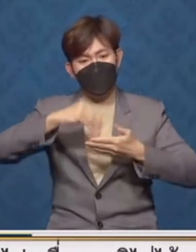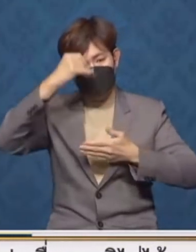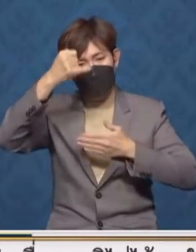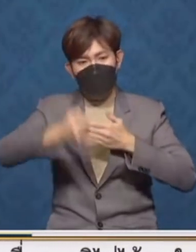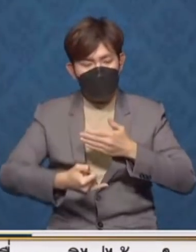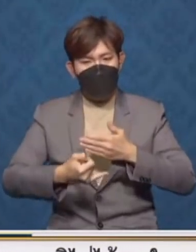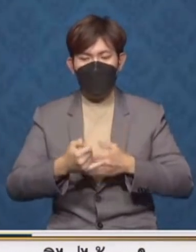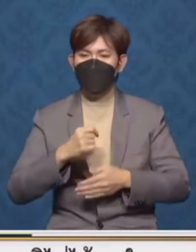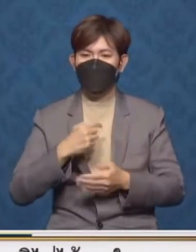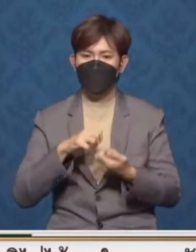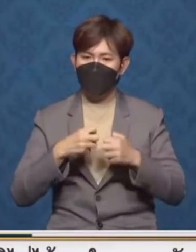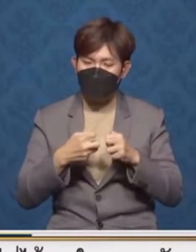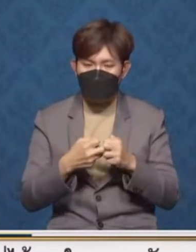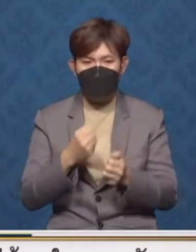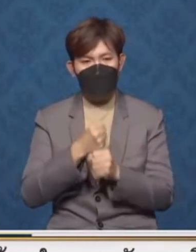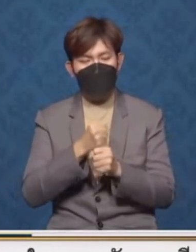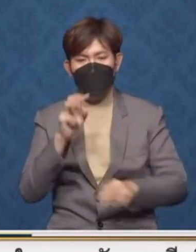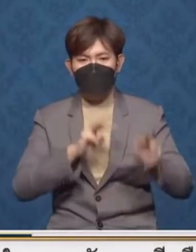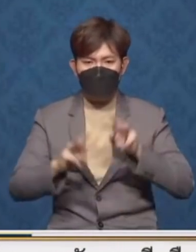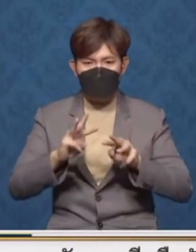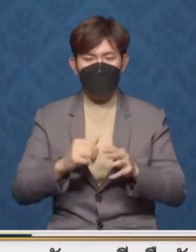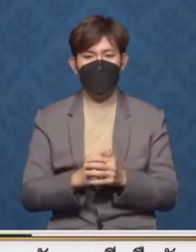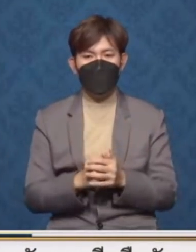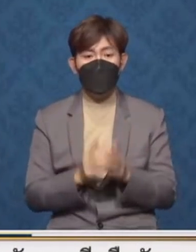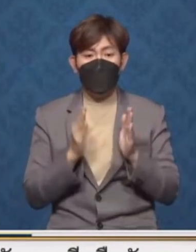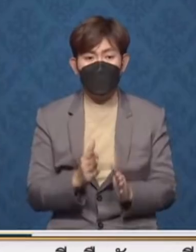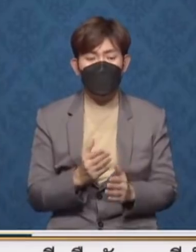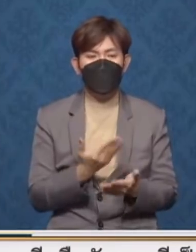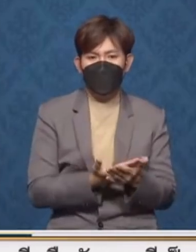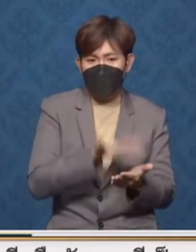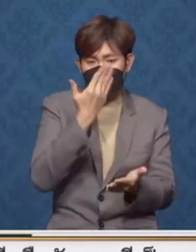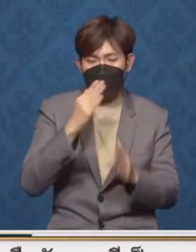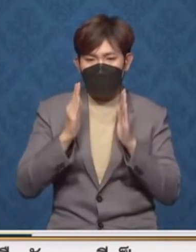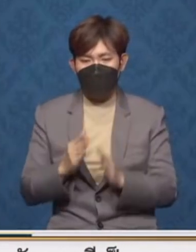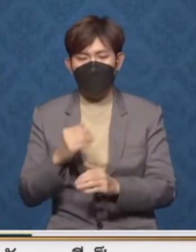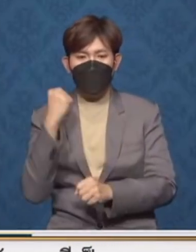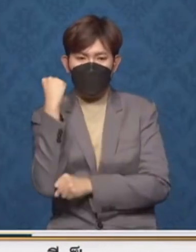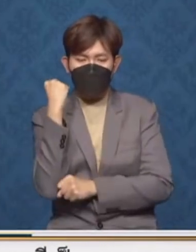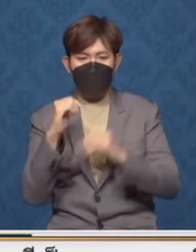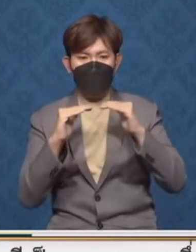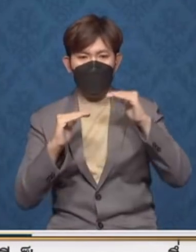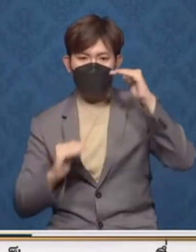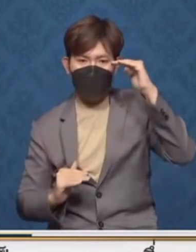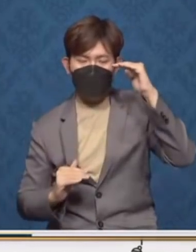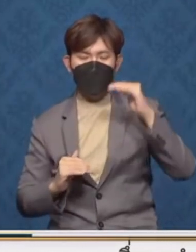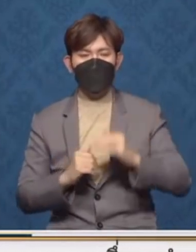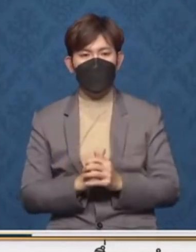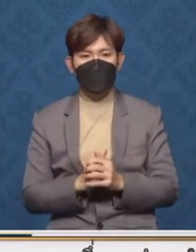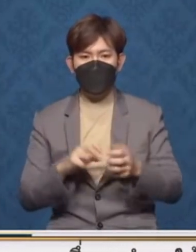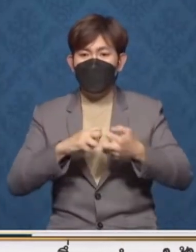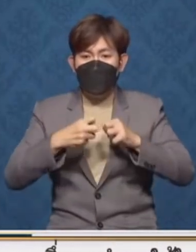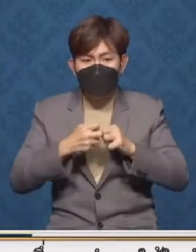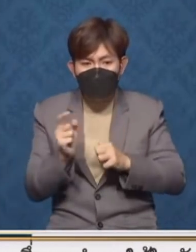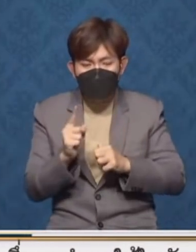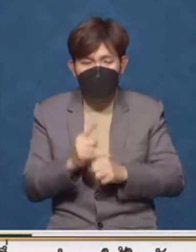เพียงพอที่จะทำให้ช่องว่างระหว่างคนจนกับคนรวยที่ถามออกได้เรื่อยๆแค่ลงได้ไม่เพียงพอที่จะลบล้าง